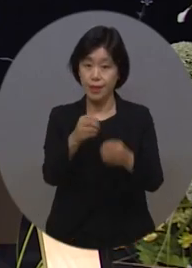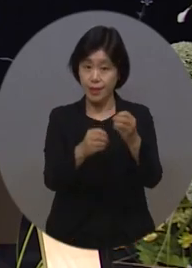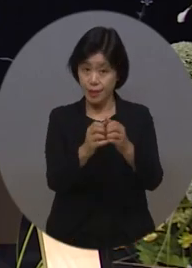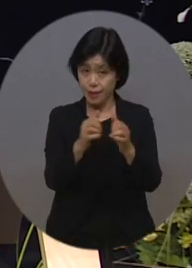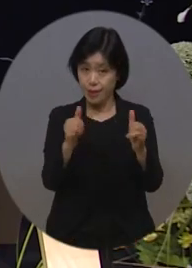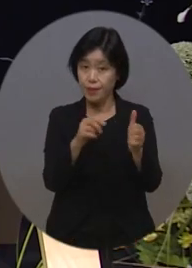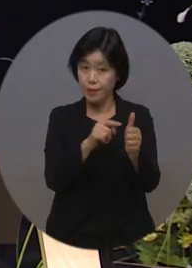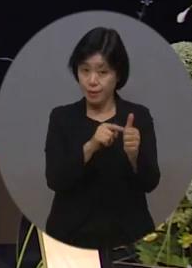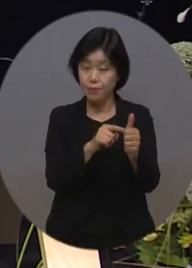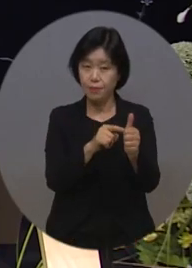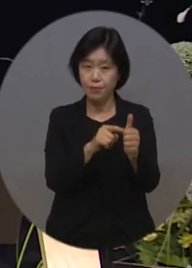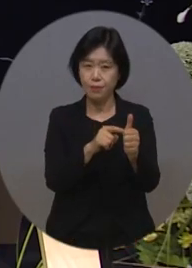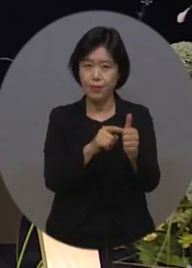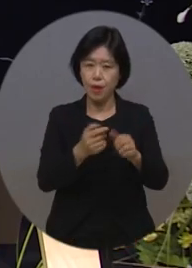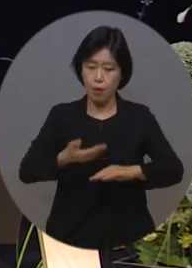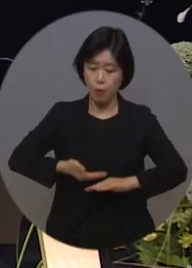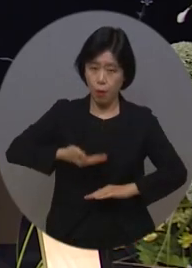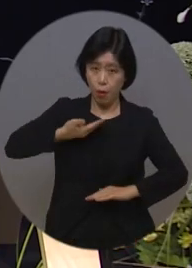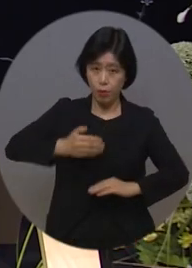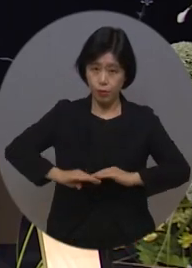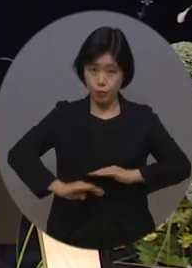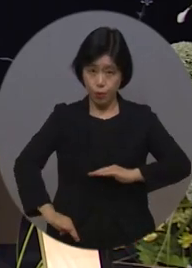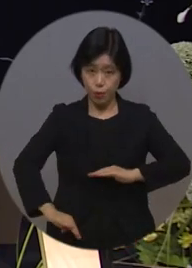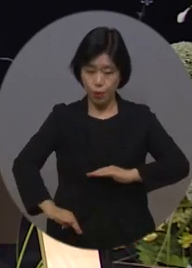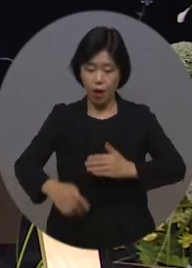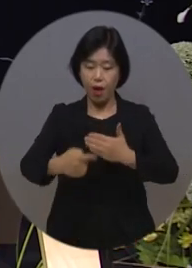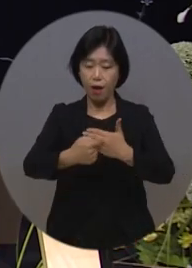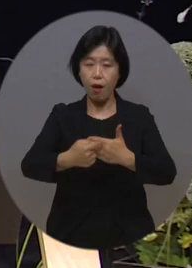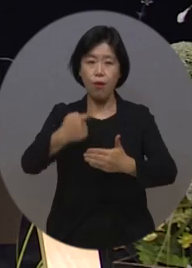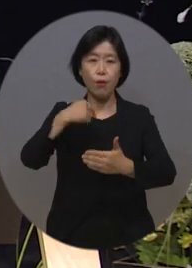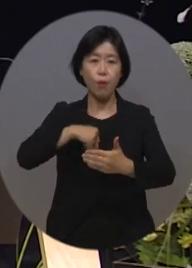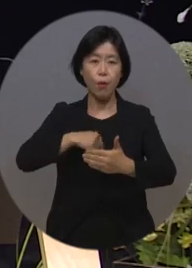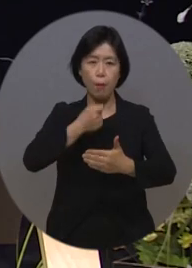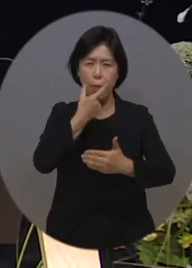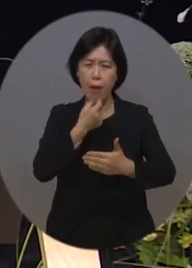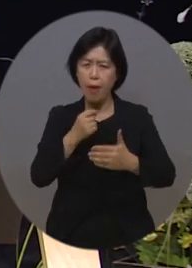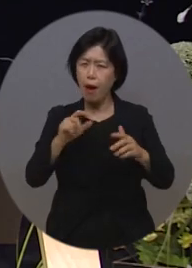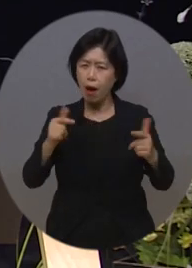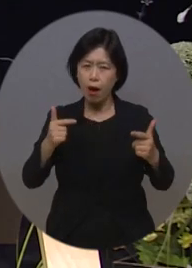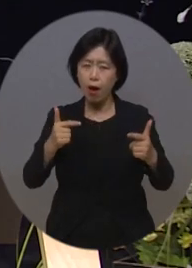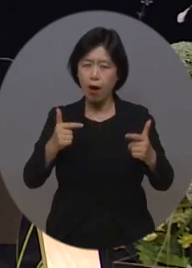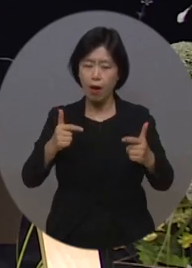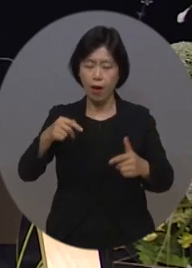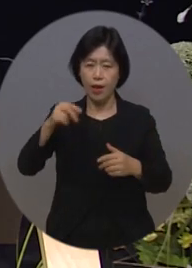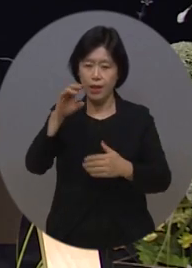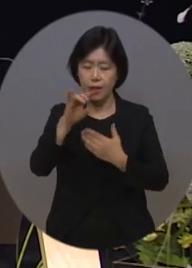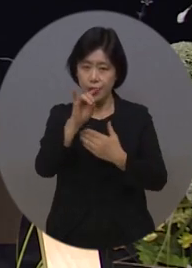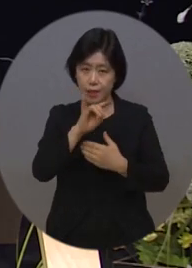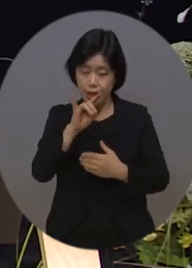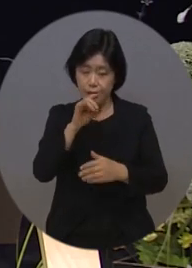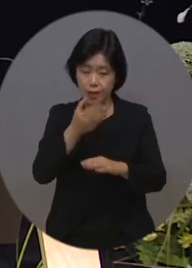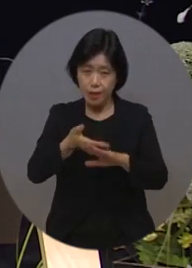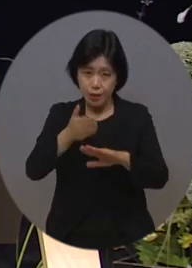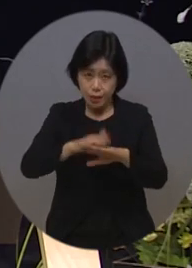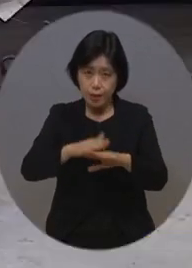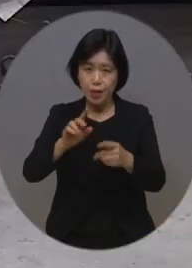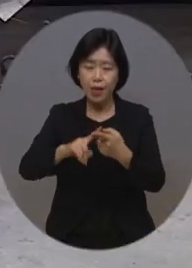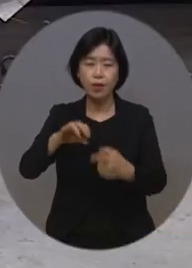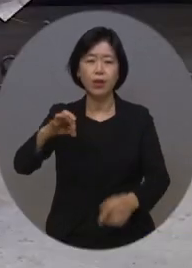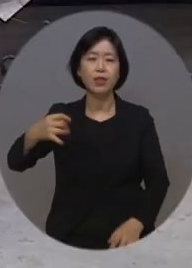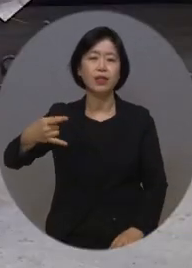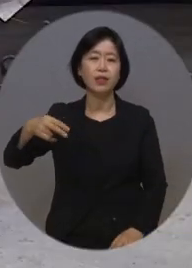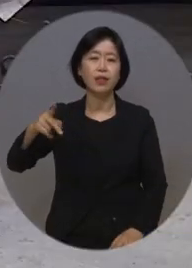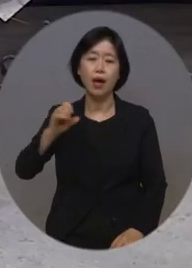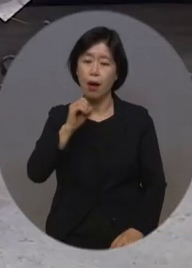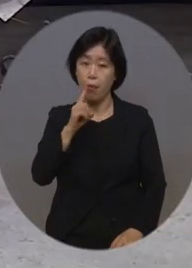상의도 하의도 겉옷도 속옷도 아닌 스타킹을 의상이라고 명명하고 있습니다.